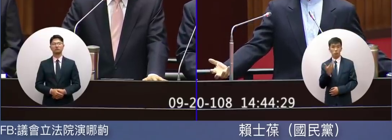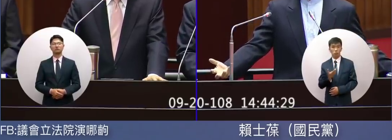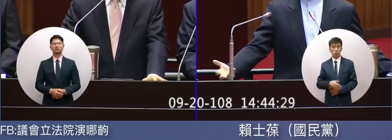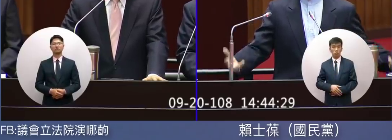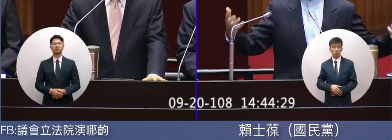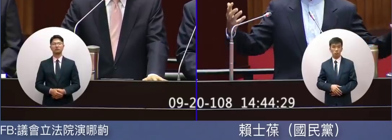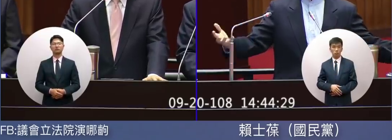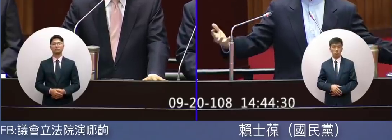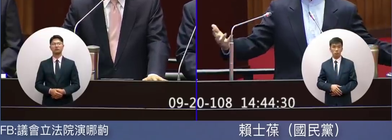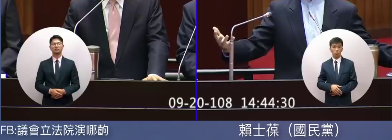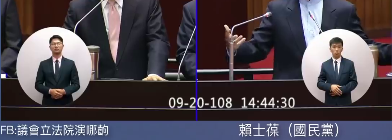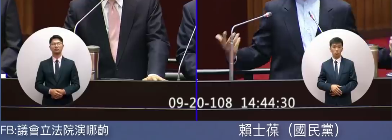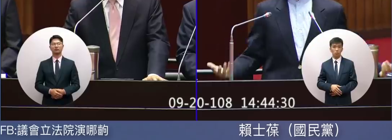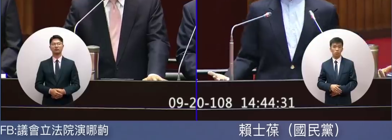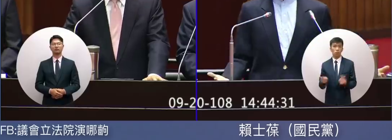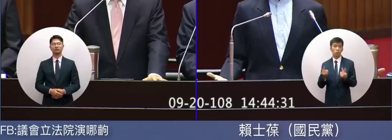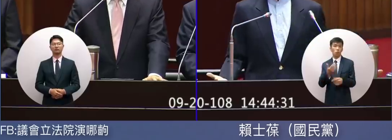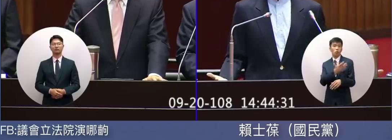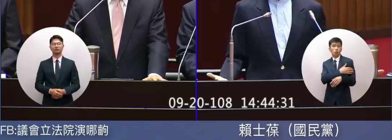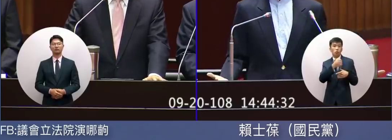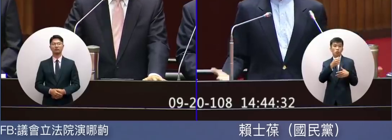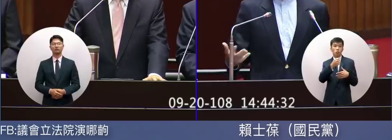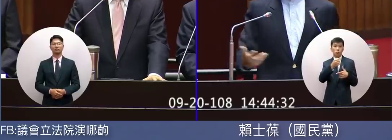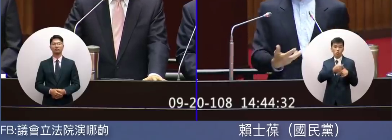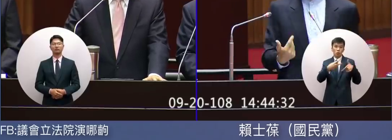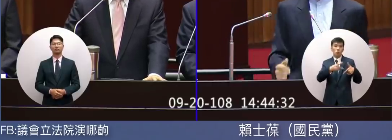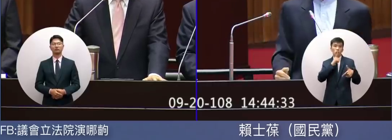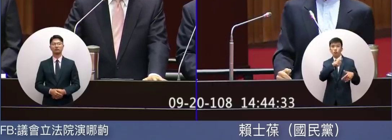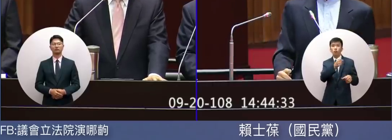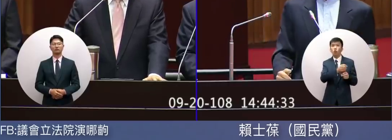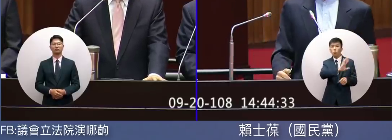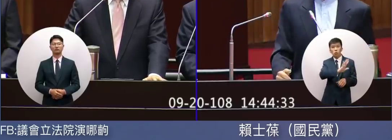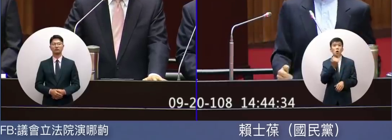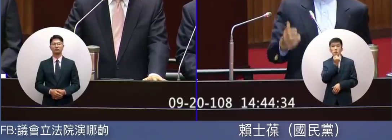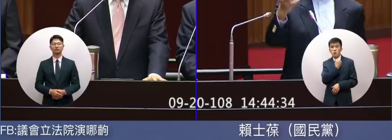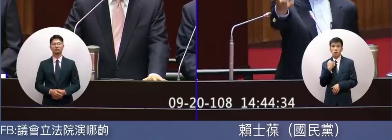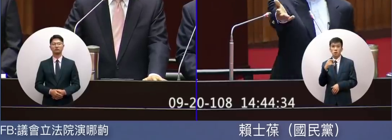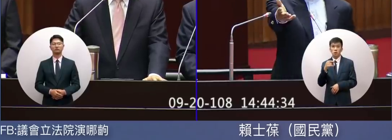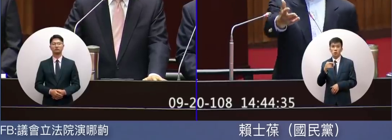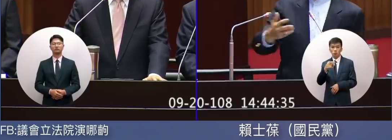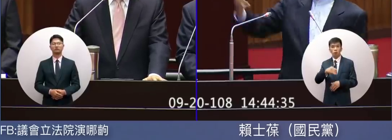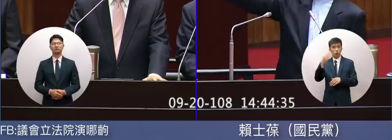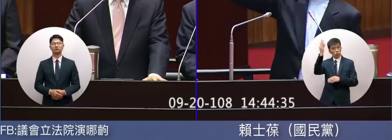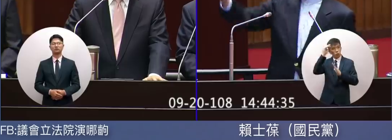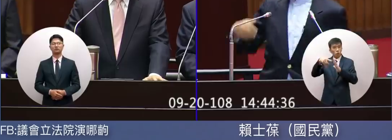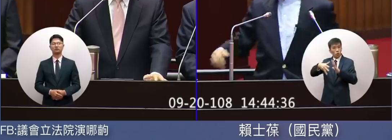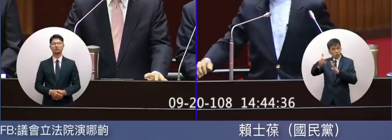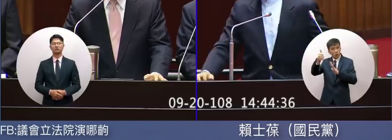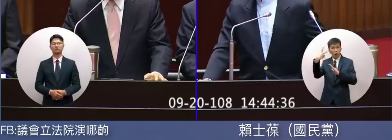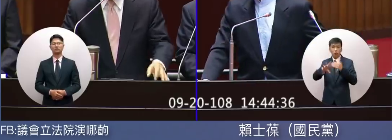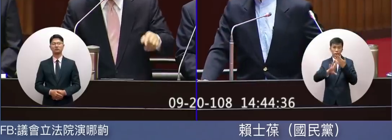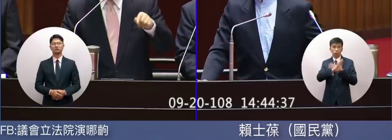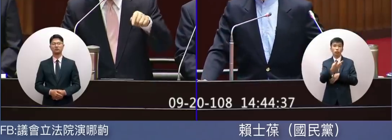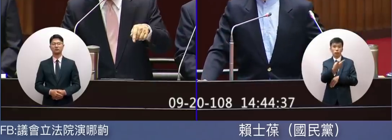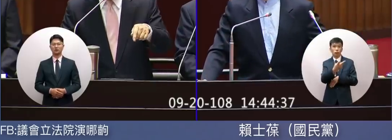对？啊，陈建仁说不要啦，啊，现在看起来就蔡苏佩啊，啊，不是苏贞昌、鲍伯德、苏嘉全。